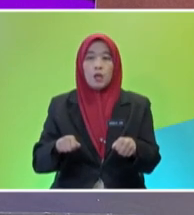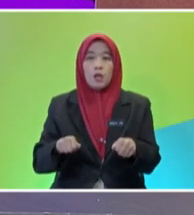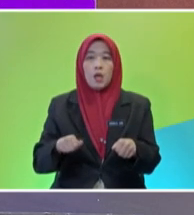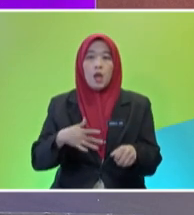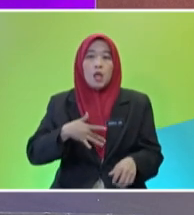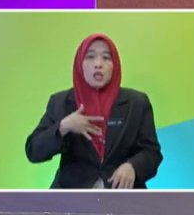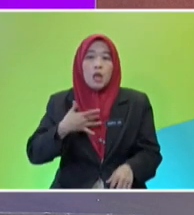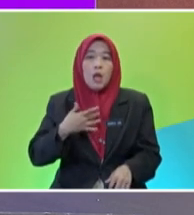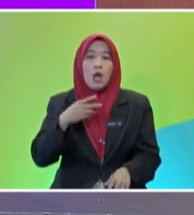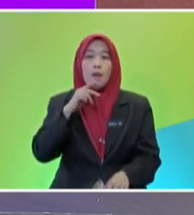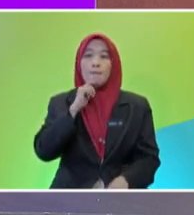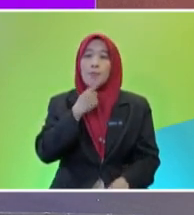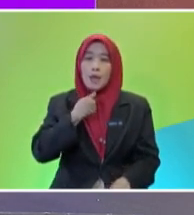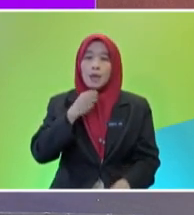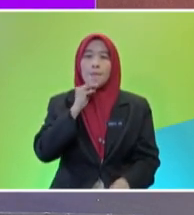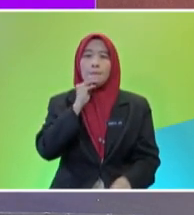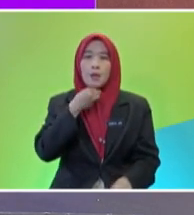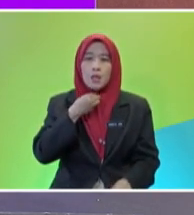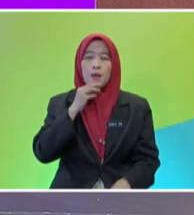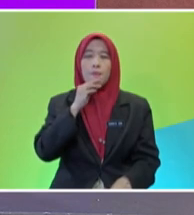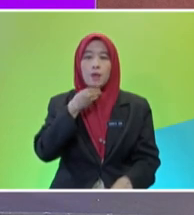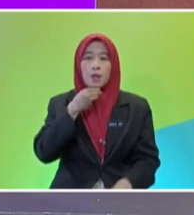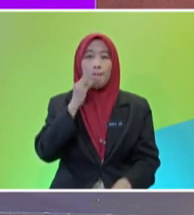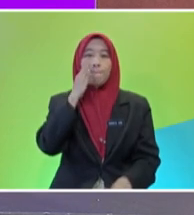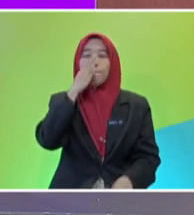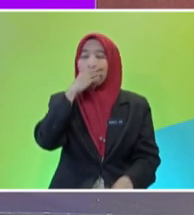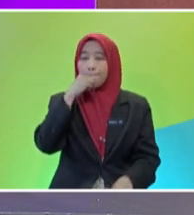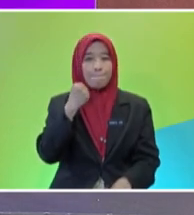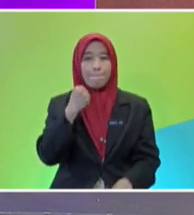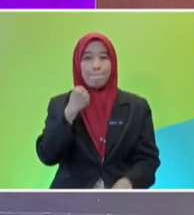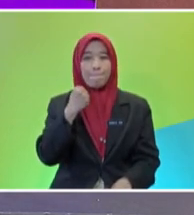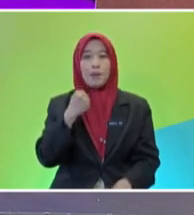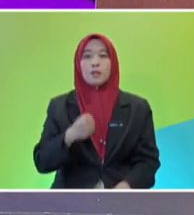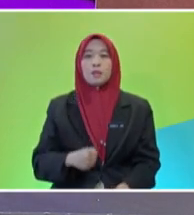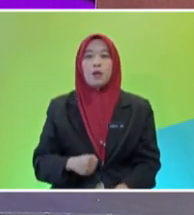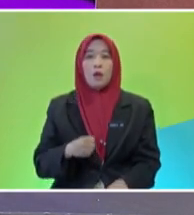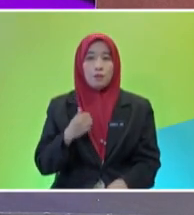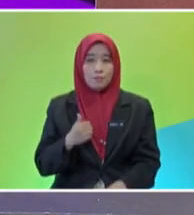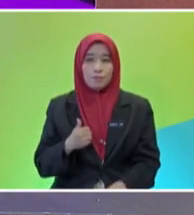rasa pahit, masam, masin, manis.